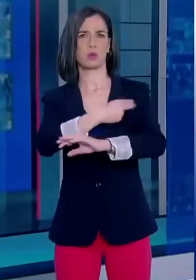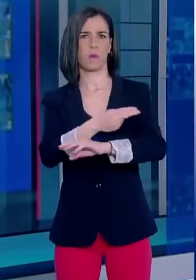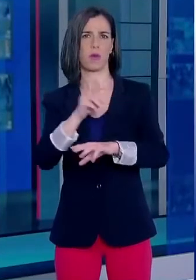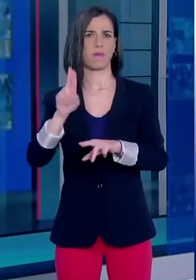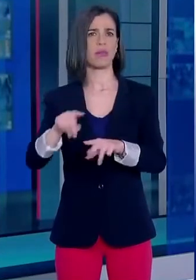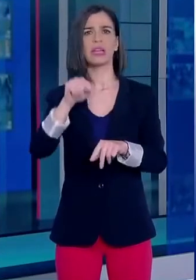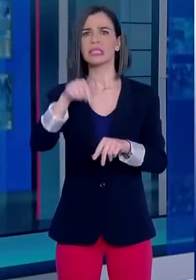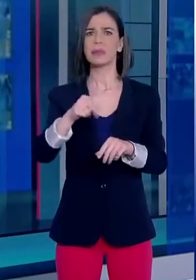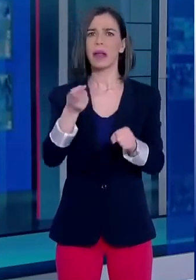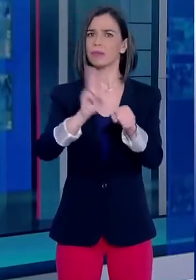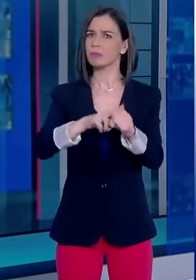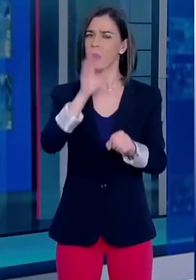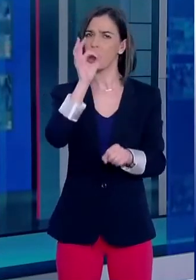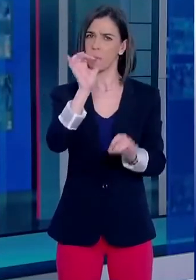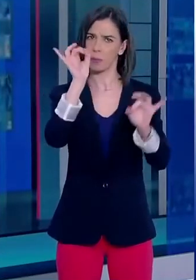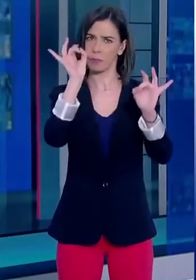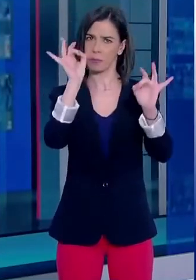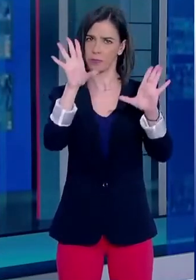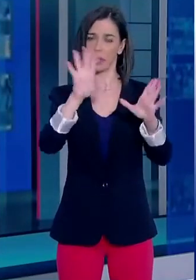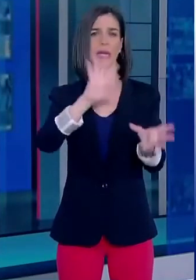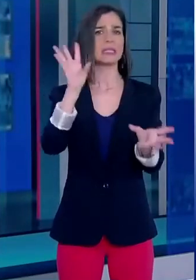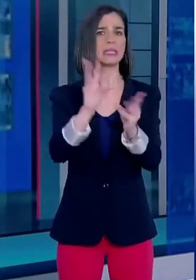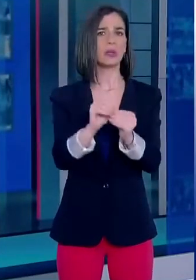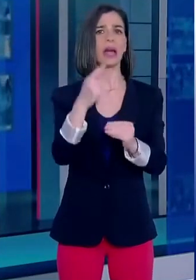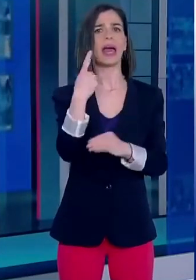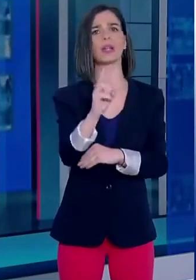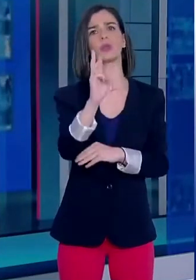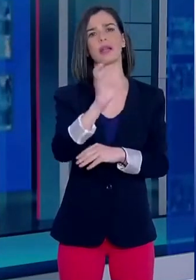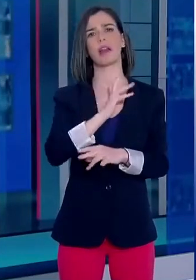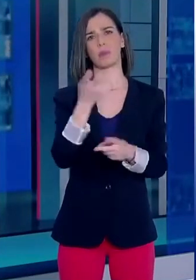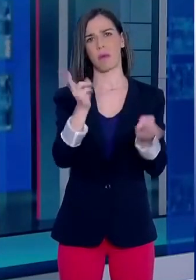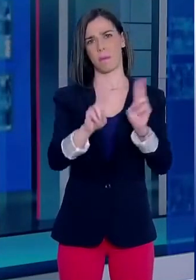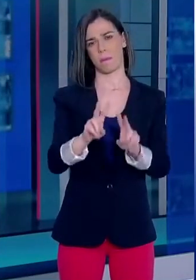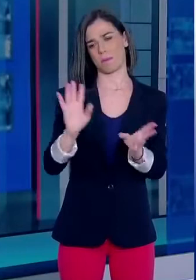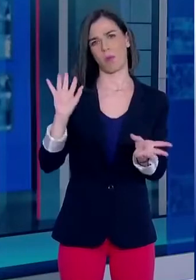καταγεγραμμένο θάνατο σήμερα στη χώρα και συνολικά οι θάνατοι είναι 130.